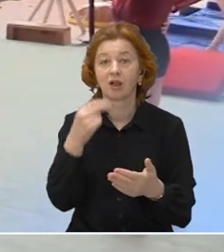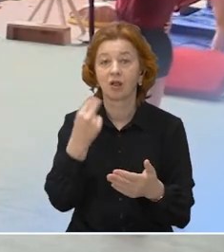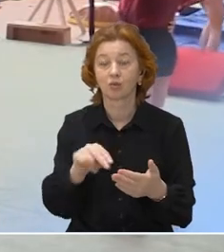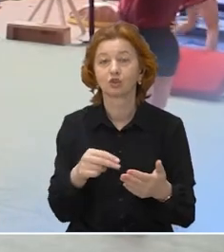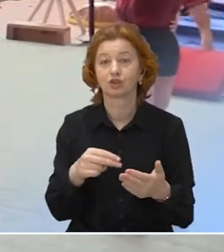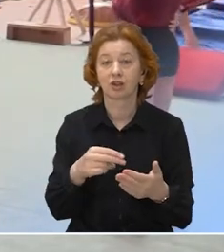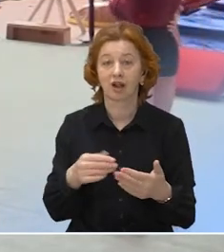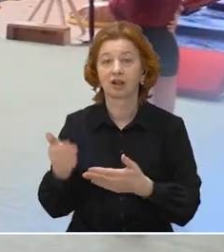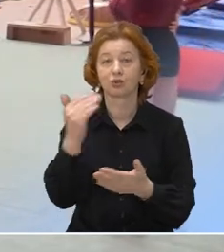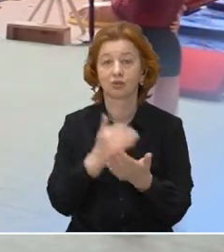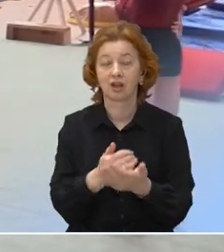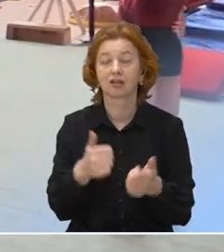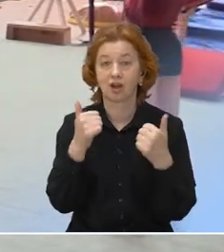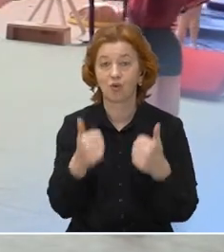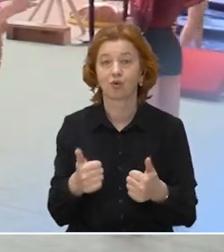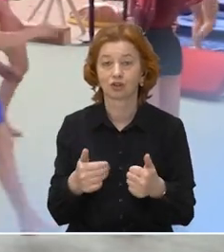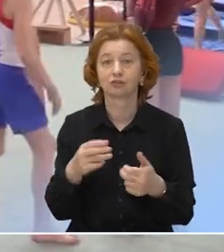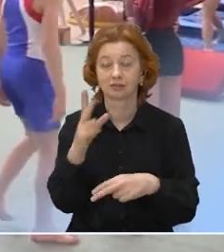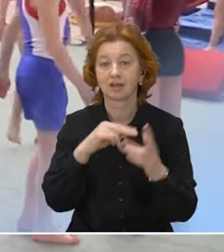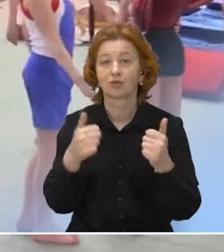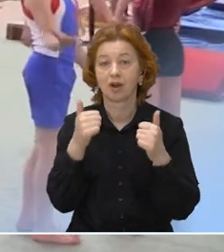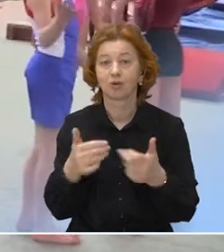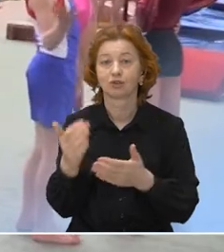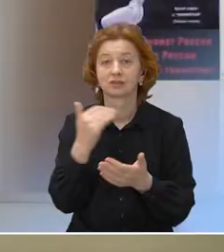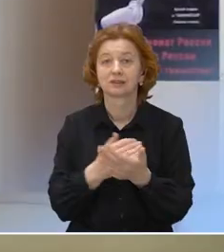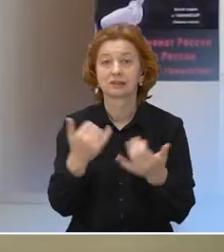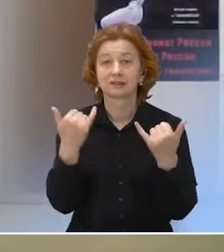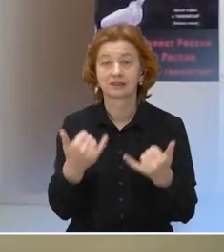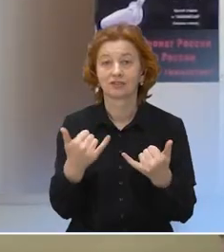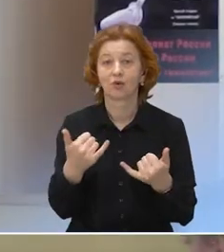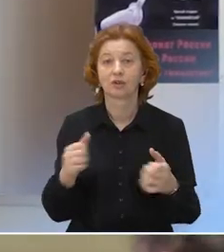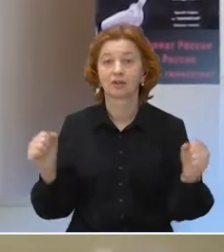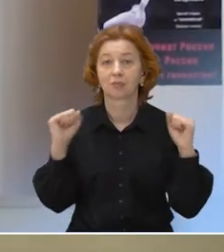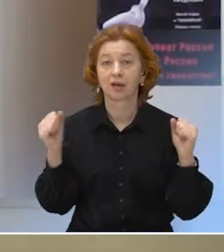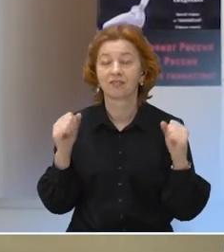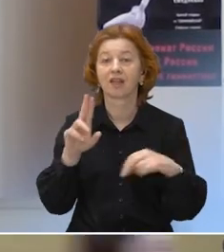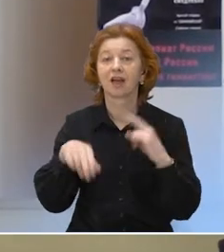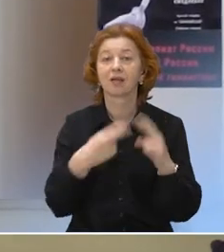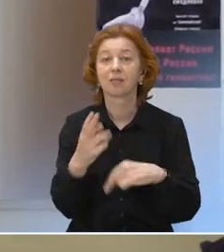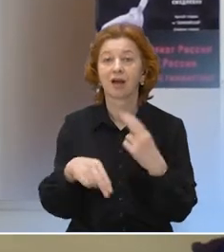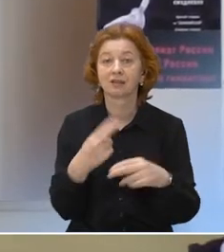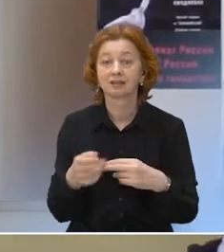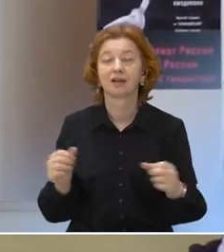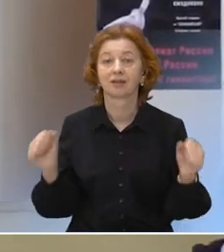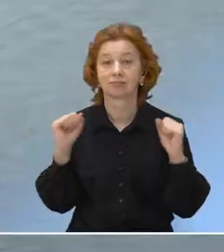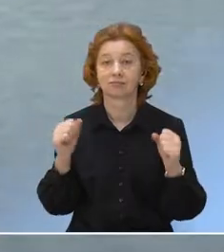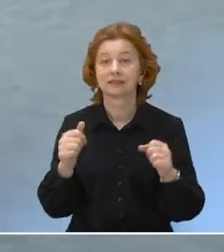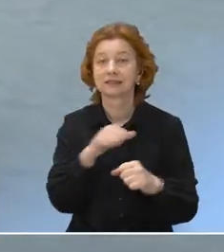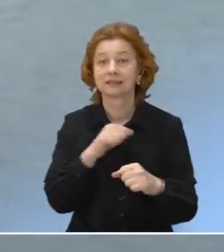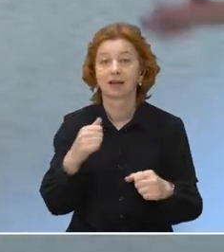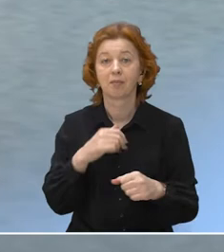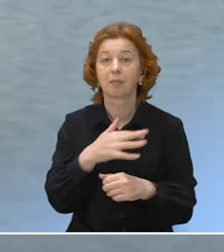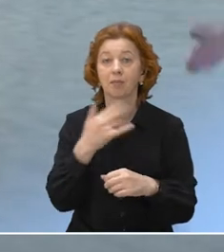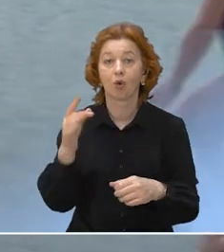нужные результаты, хорошие результаты. Я на это надеюсь. Сегодня спортивная гимнастика очень популярна в Донецке. Это